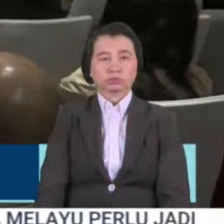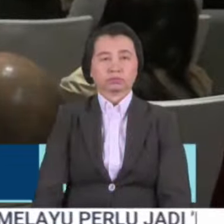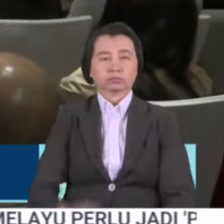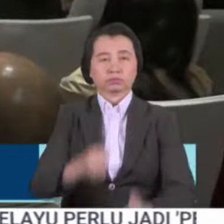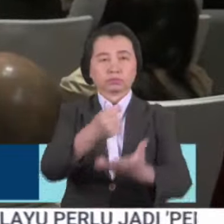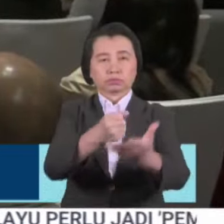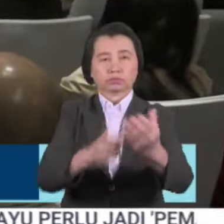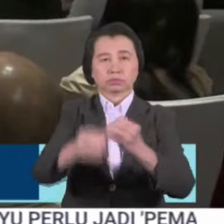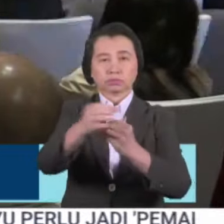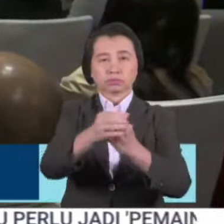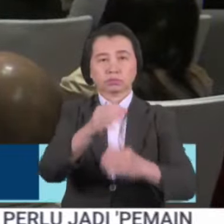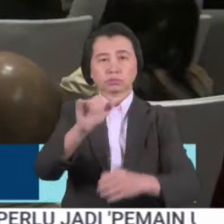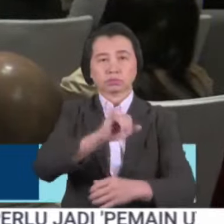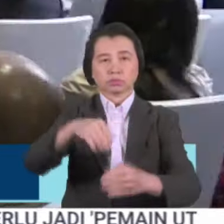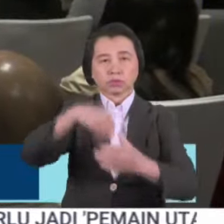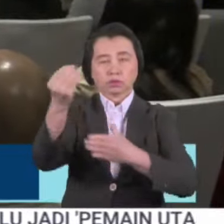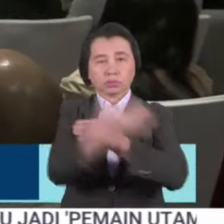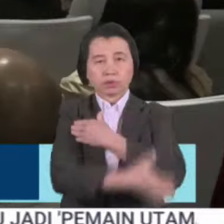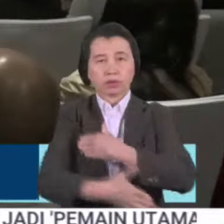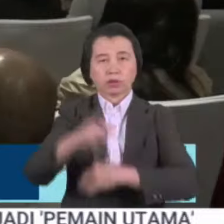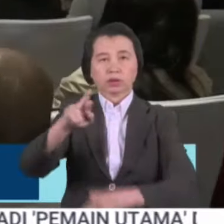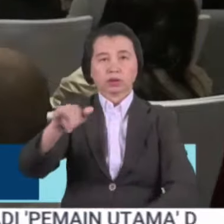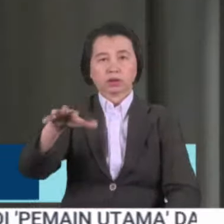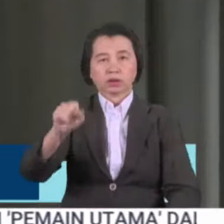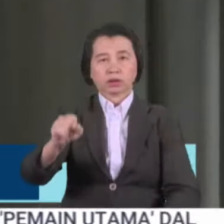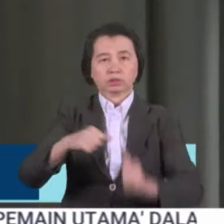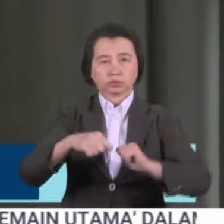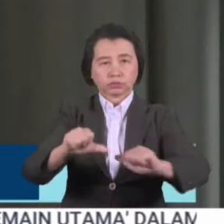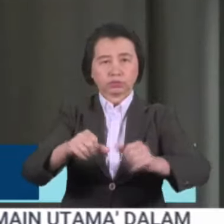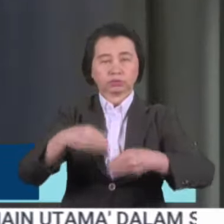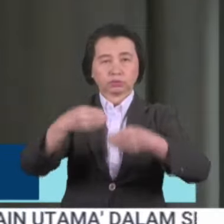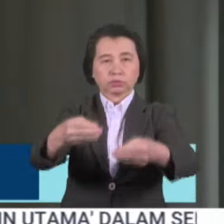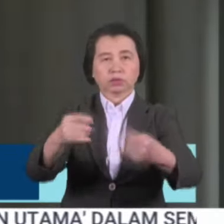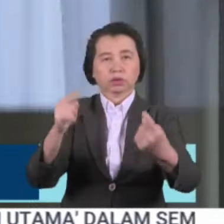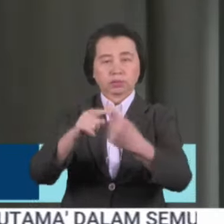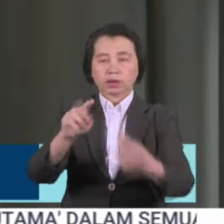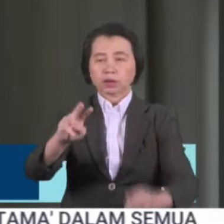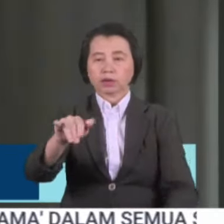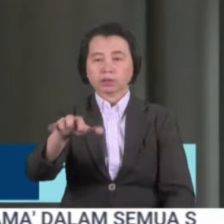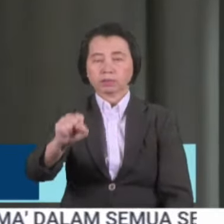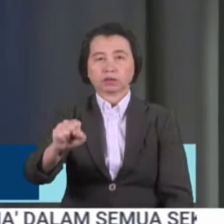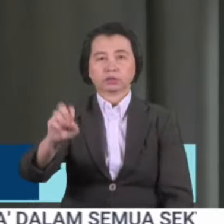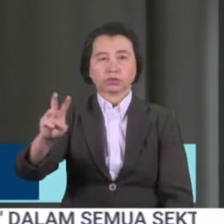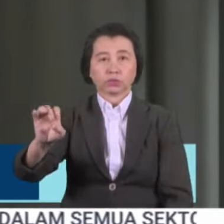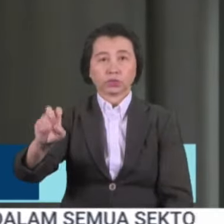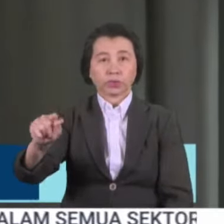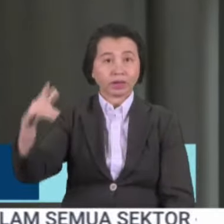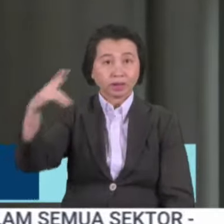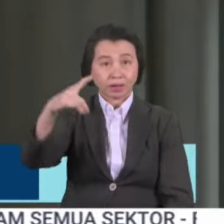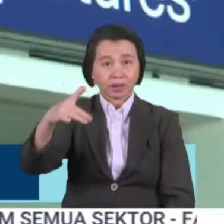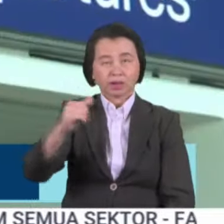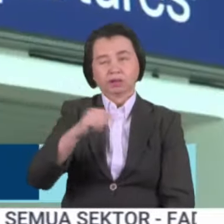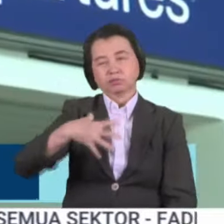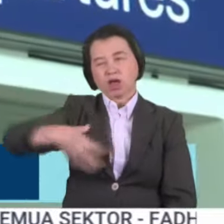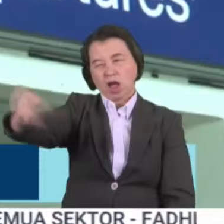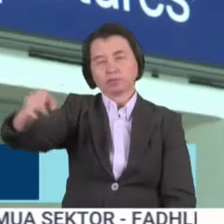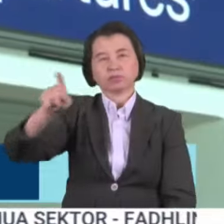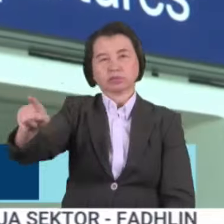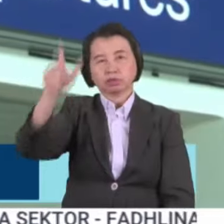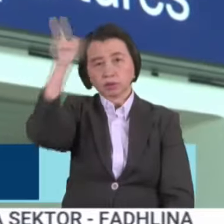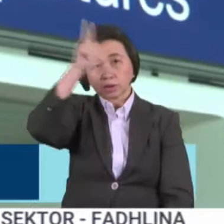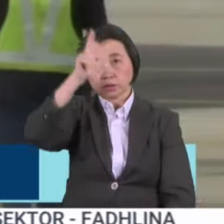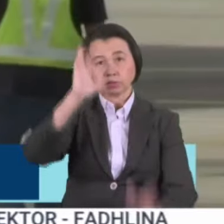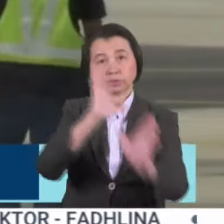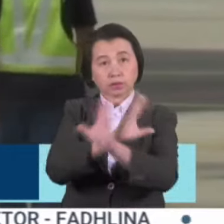Subsidi kemudahan perkhidmatan udara luar bandar RAS akan terus disalurkan kepada Muswings meski diambil alih Kerajaan